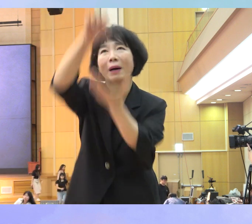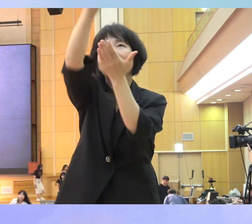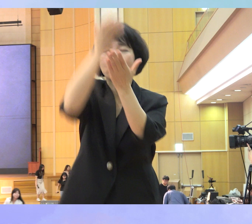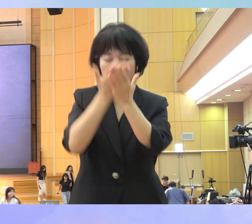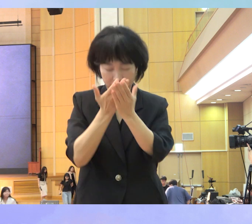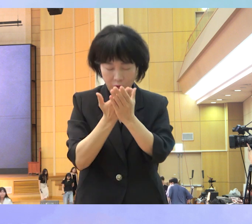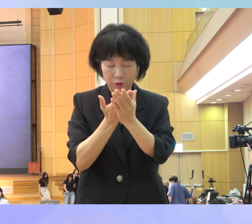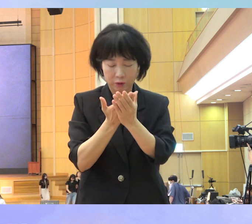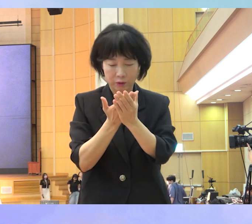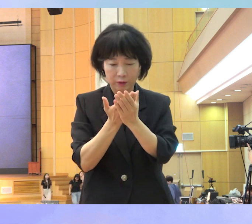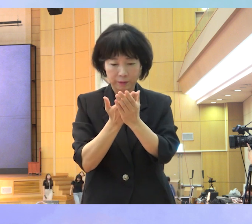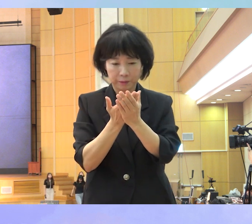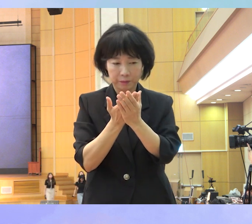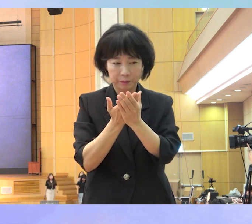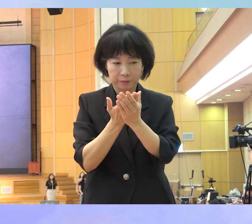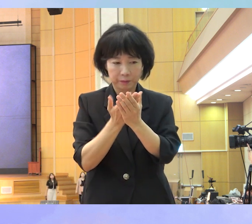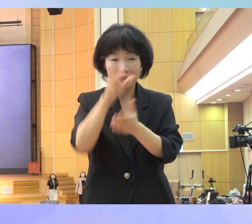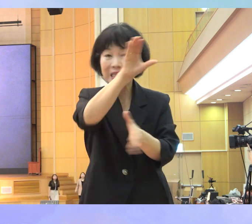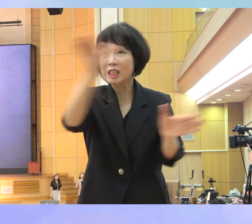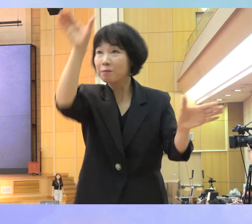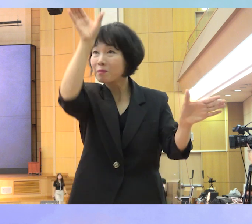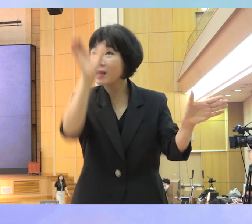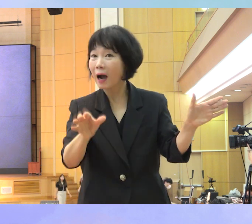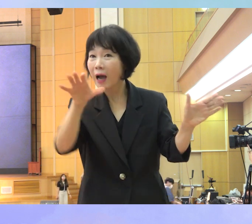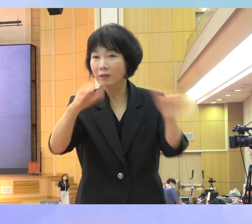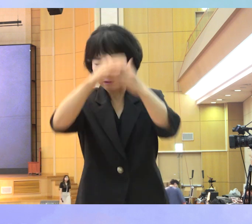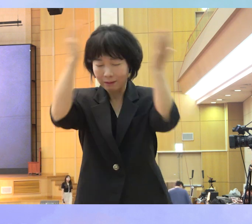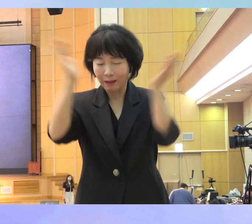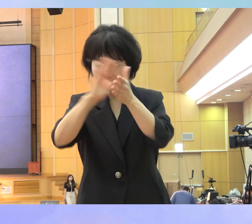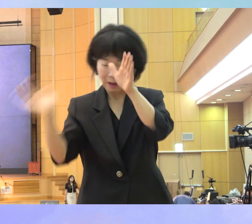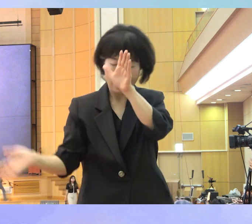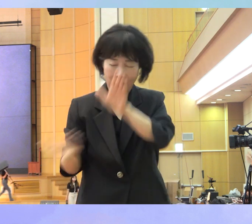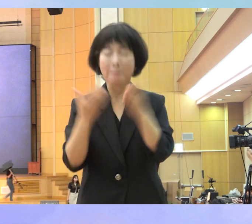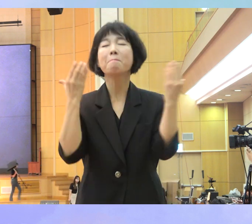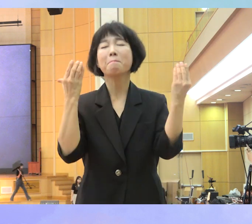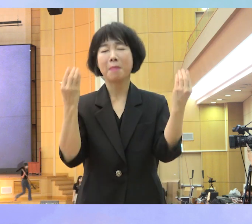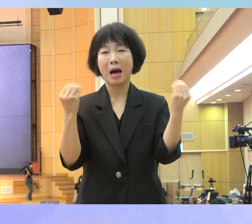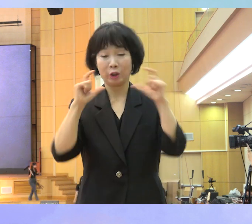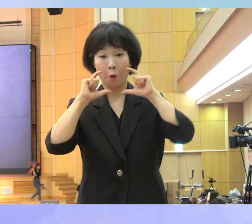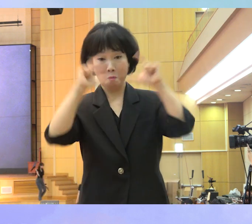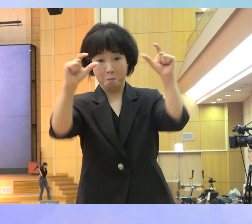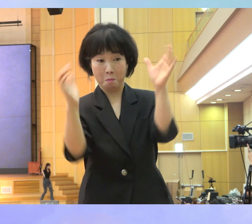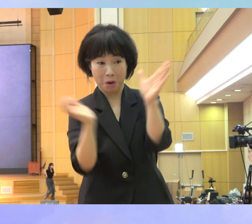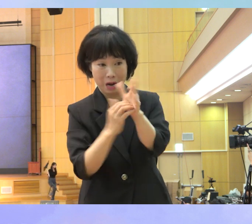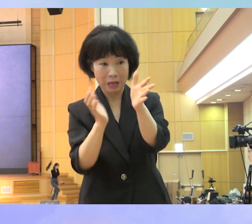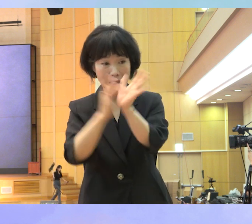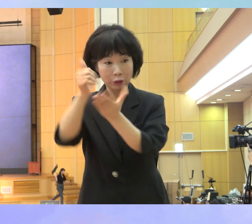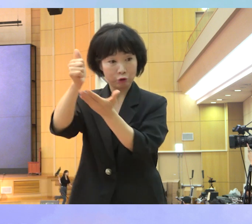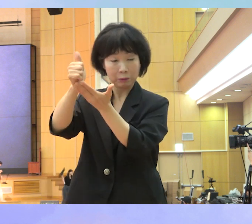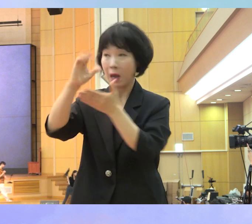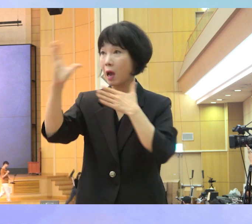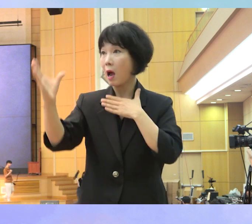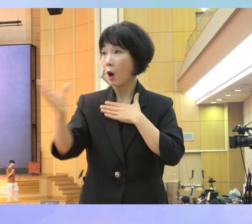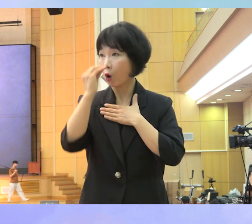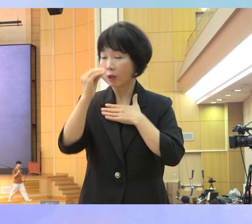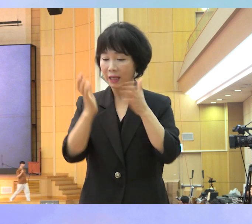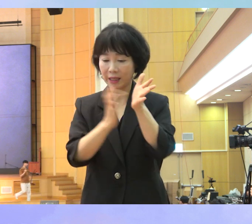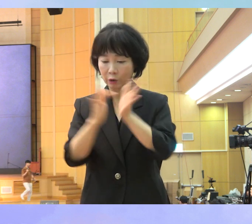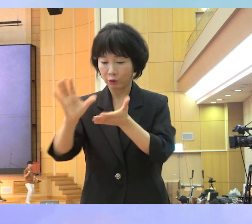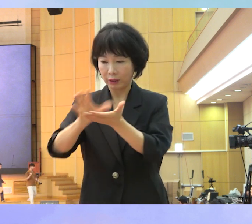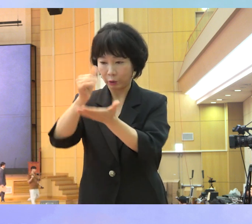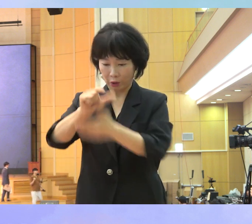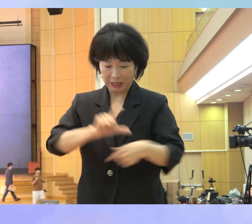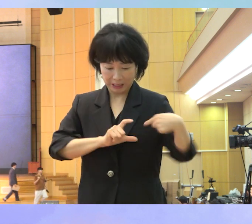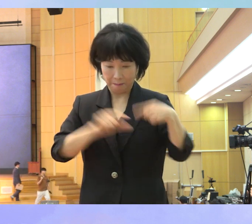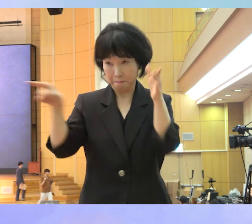받으시옵소서. 일찍이 십자가 위에서 다 이뤘다 하시고 당신의 그 거룩한 이름 예수 그리스도